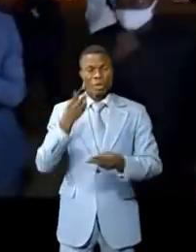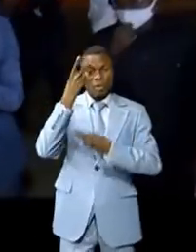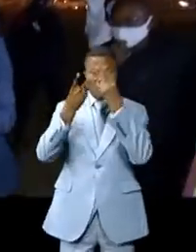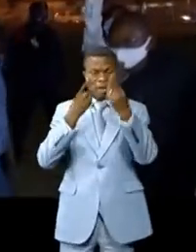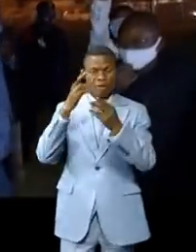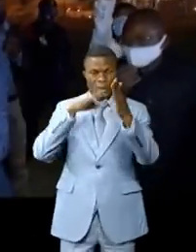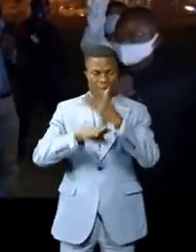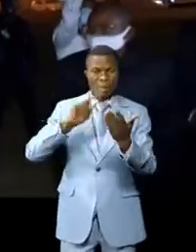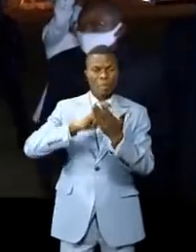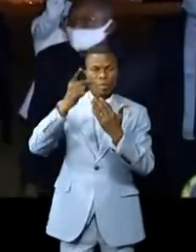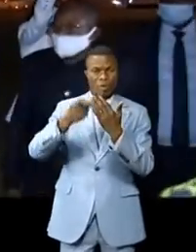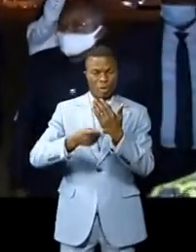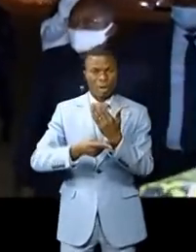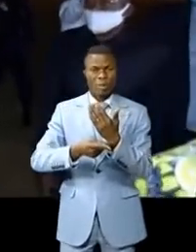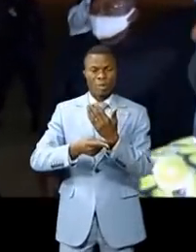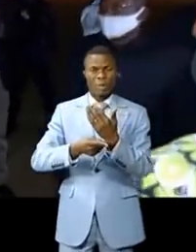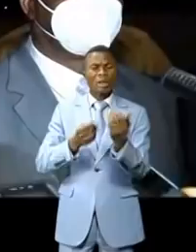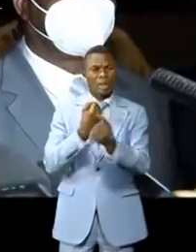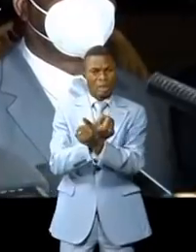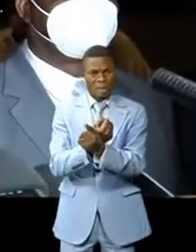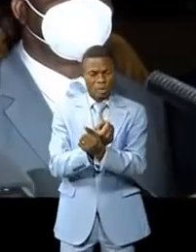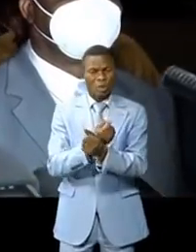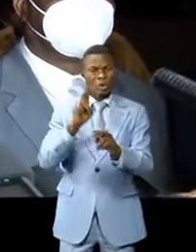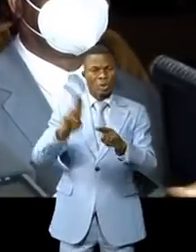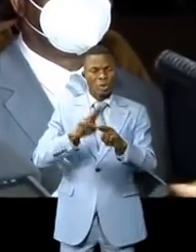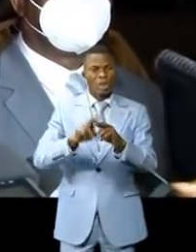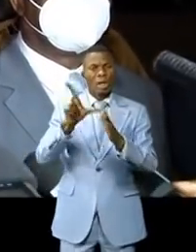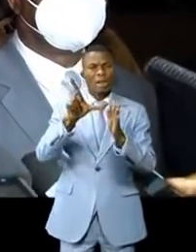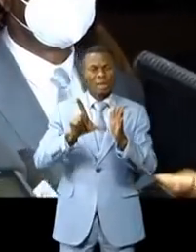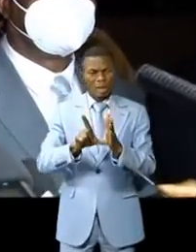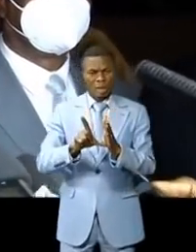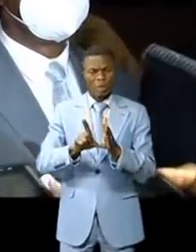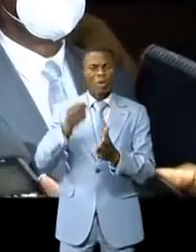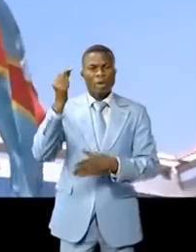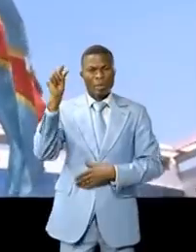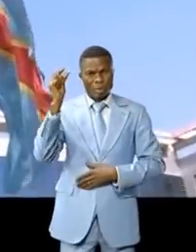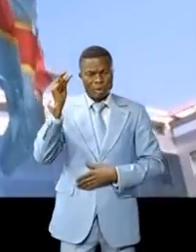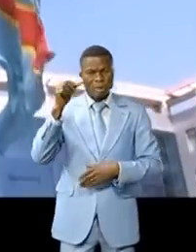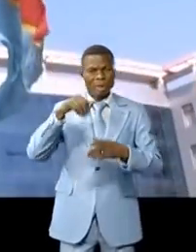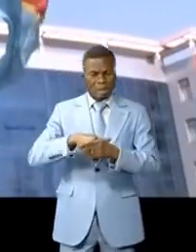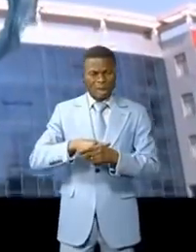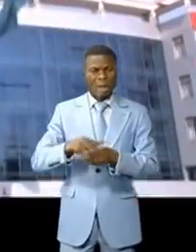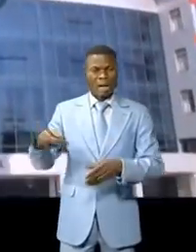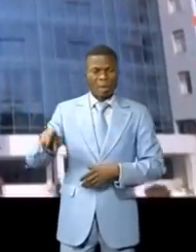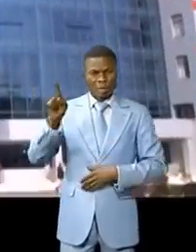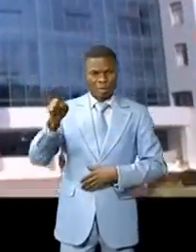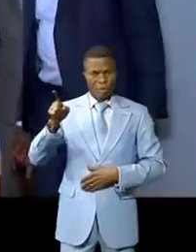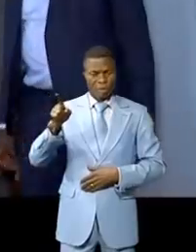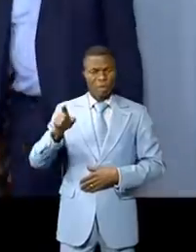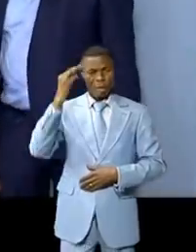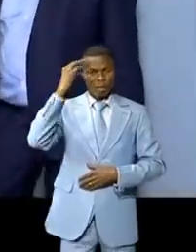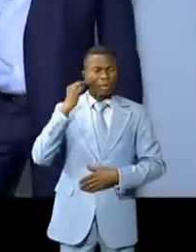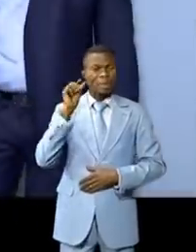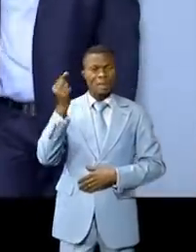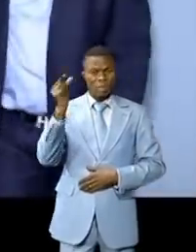qui s'inscrit dans le cadre du respect de l'application du code et règlement minier dans ces secteurs. La patronne de